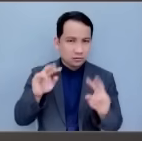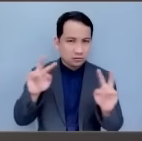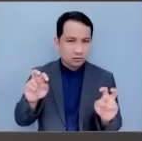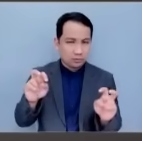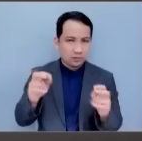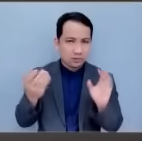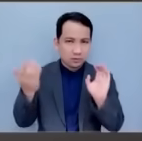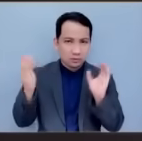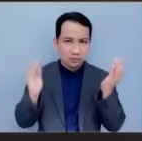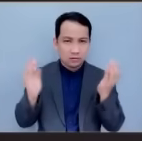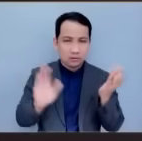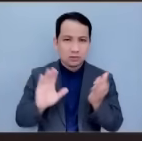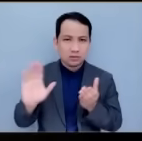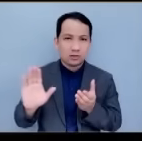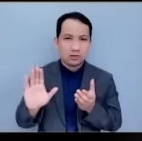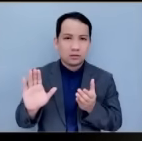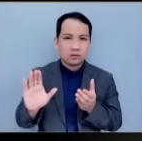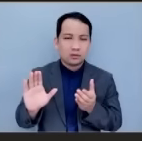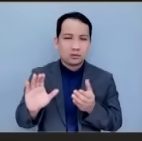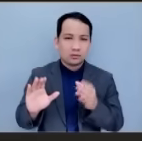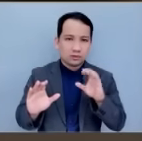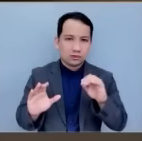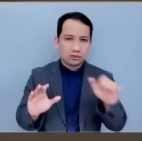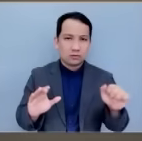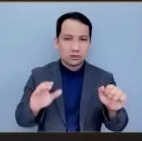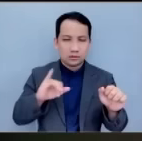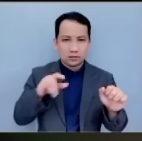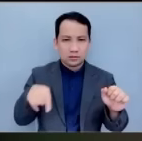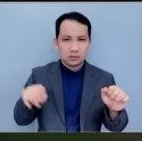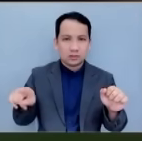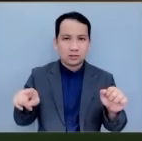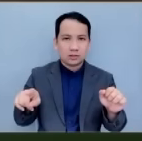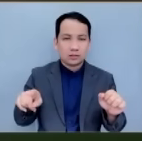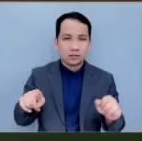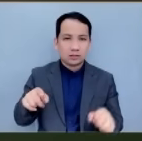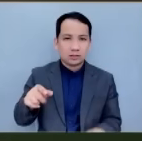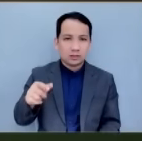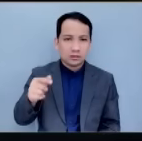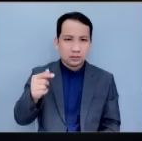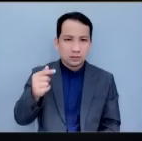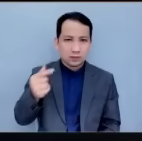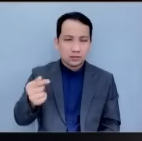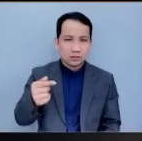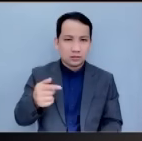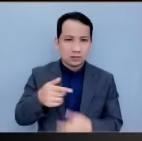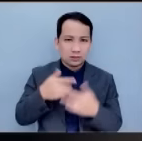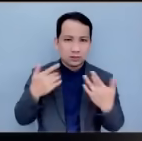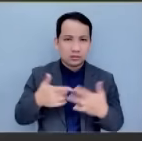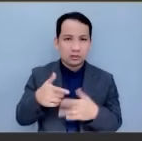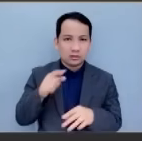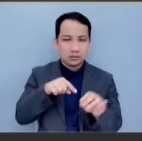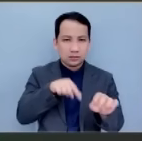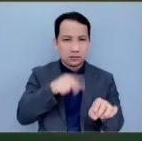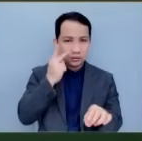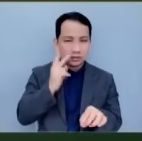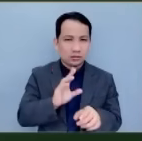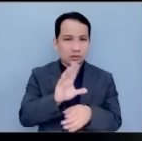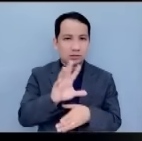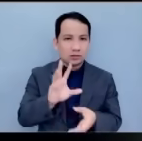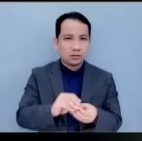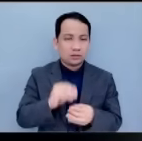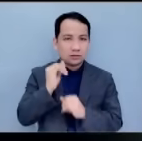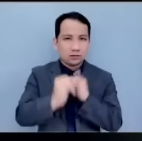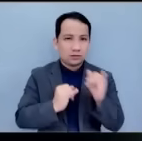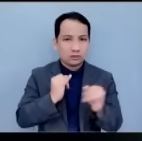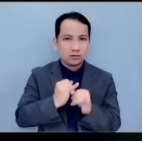kanya sa co-fellow fashion icon niyang si Heart Evangelista. Lalo na't nakikita na rin sa mga international